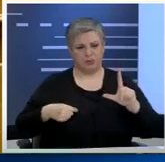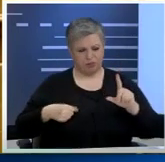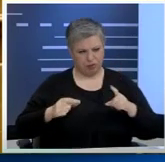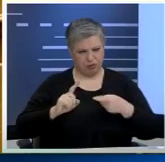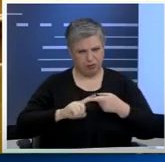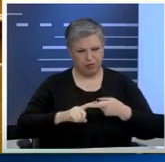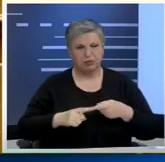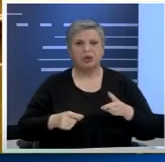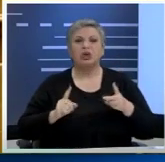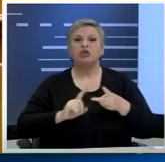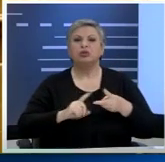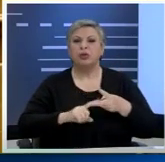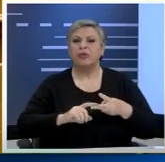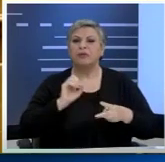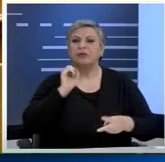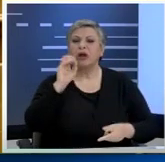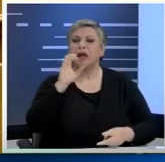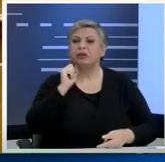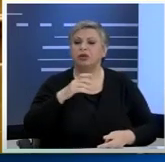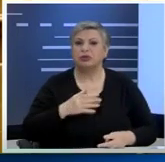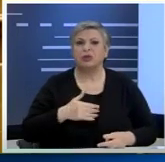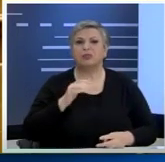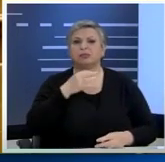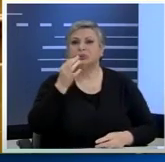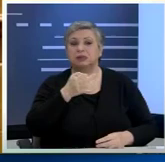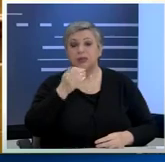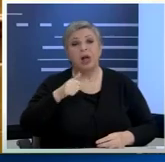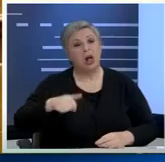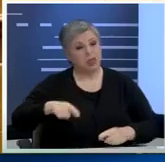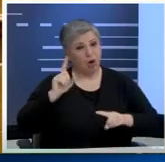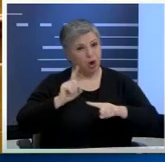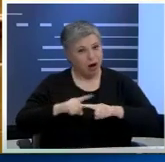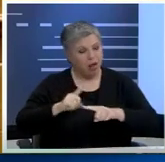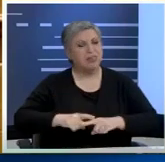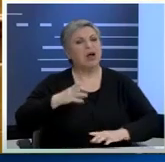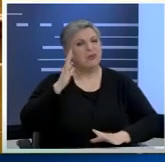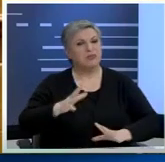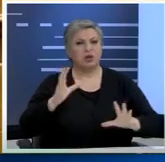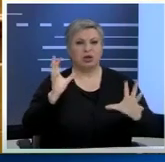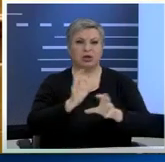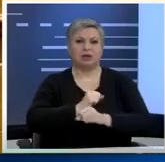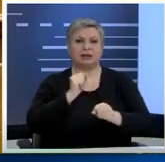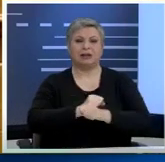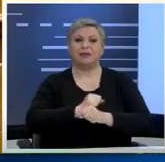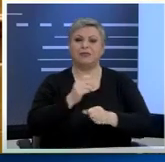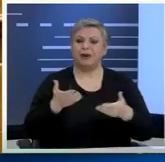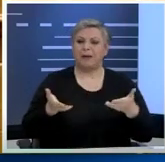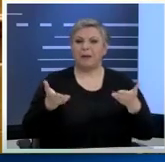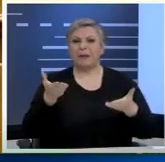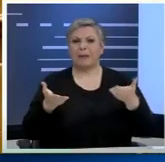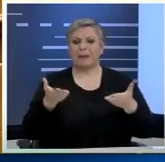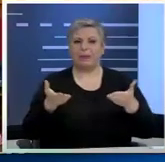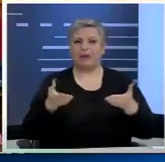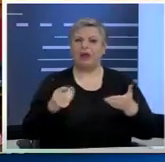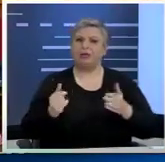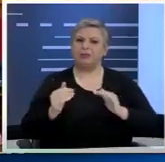πειθούς των διεθνών αγορών, πως η χώρα μπορεί να αποκαταστήσει τη δημοσιονομική ισορροπία με τρόπο βιώσιμο